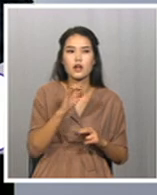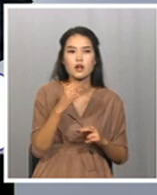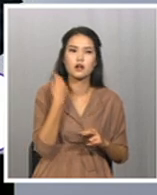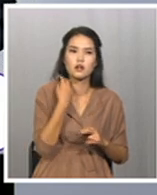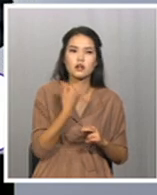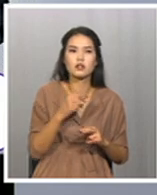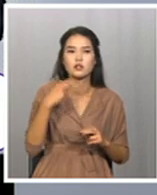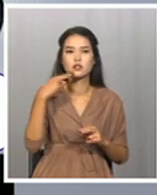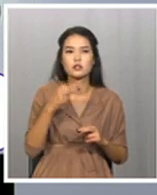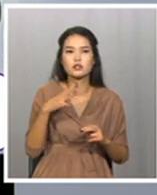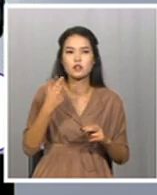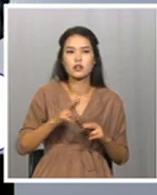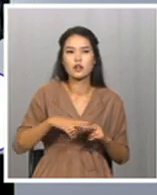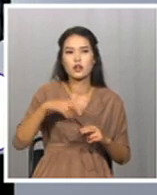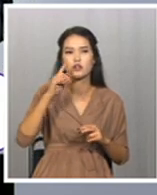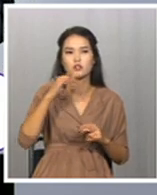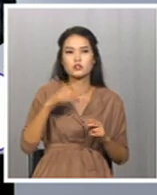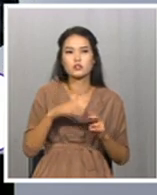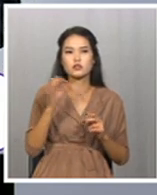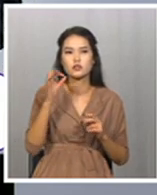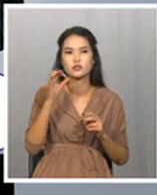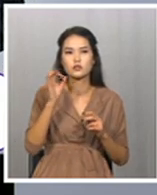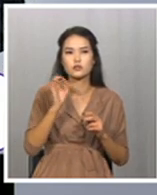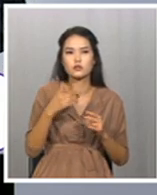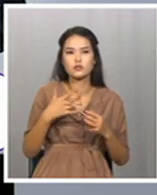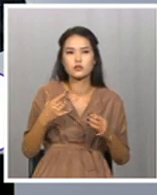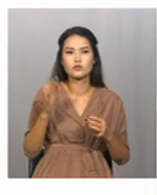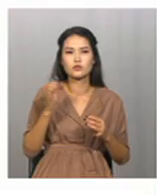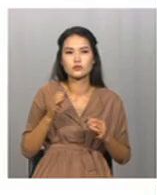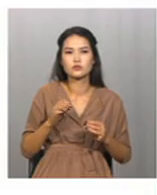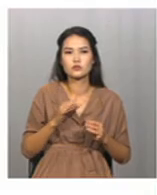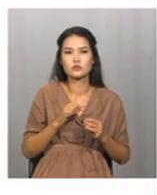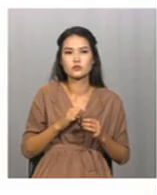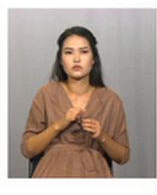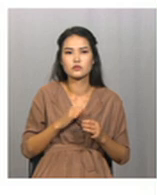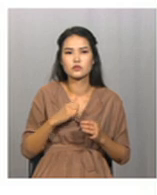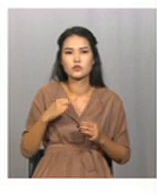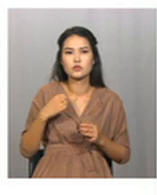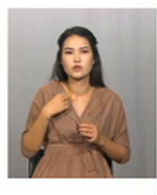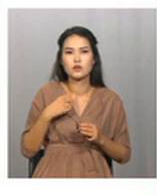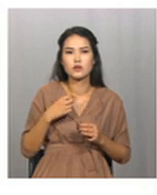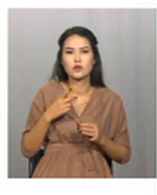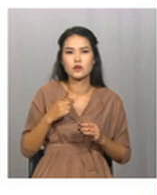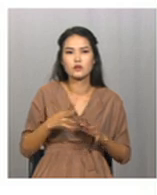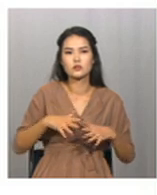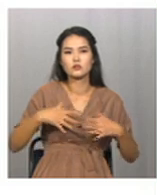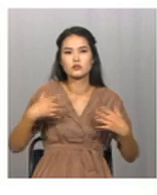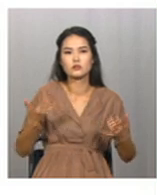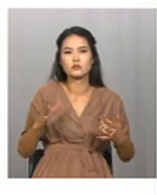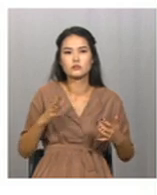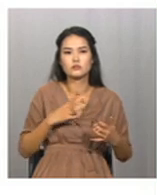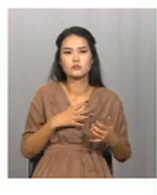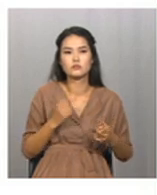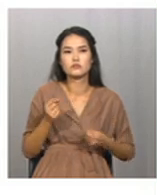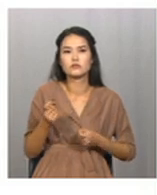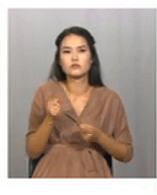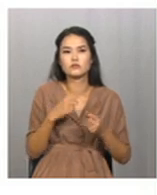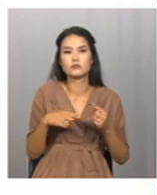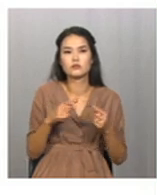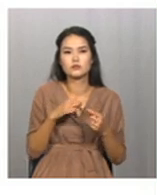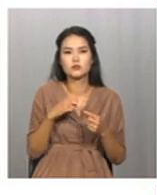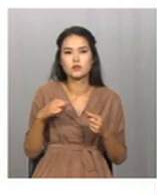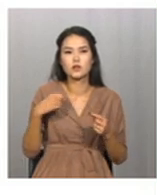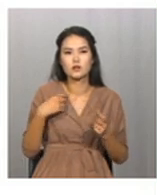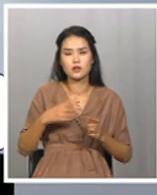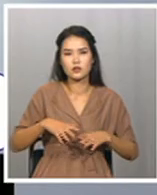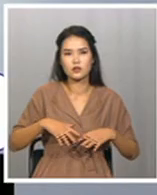жиынтық ішкі өнімнің көлемі бойынша көшбасшы мемлекеттер қатарына жатады. Ал енді келесі кезекте үлкен